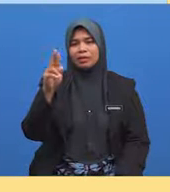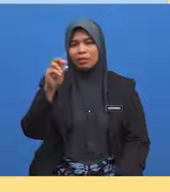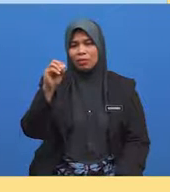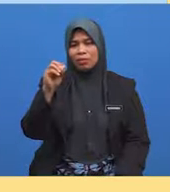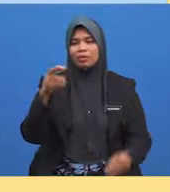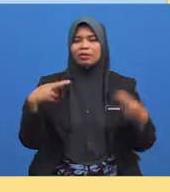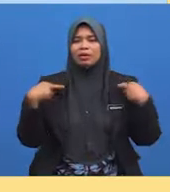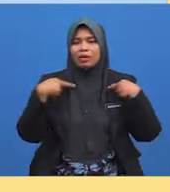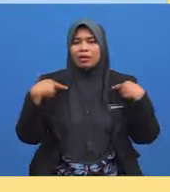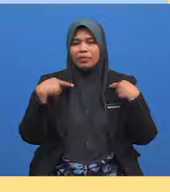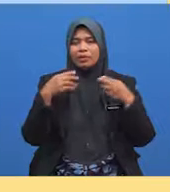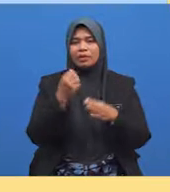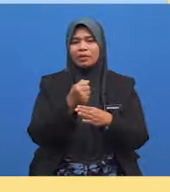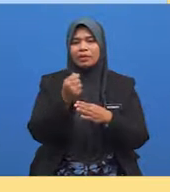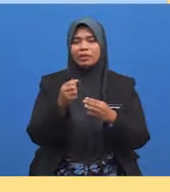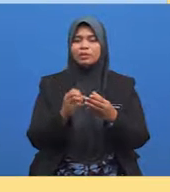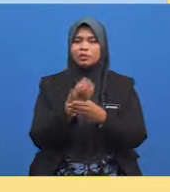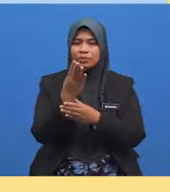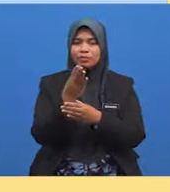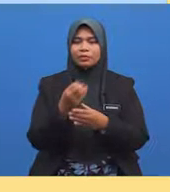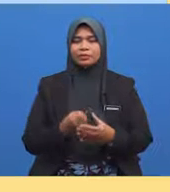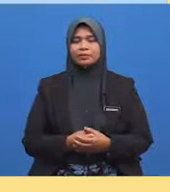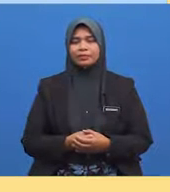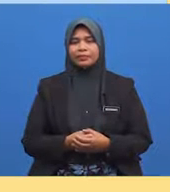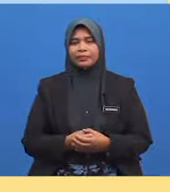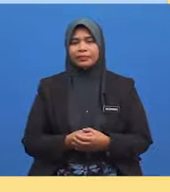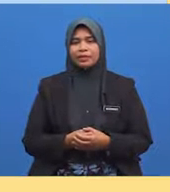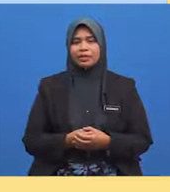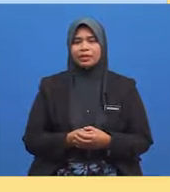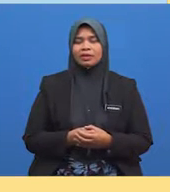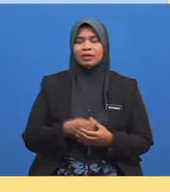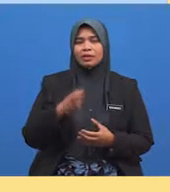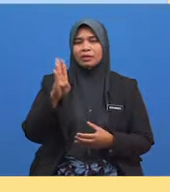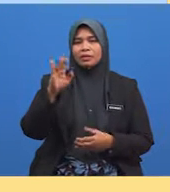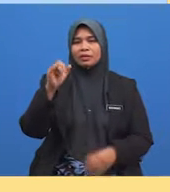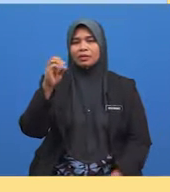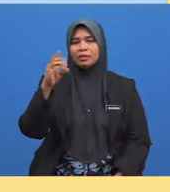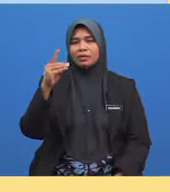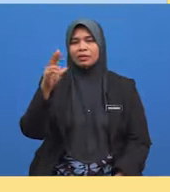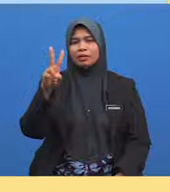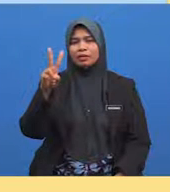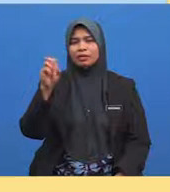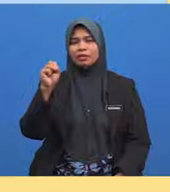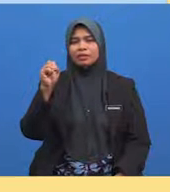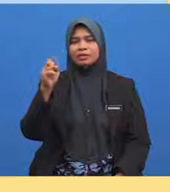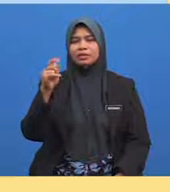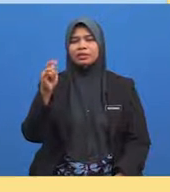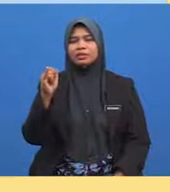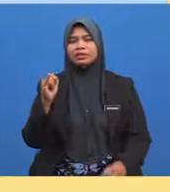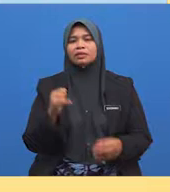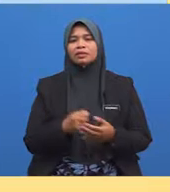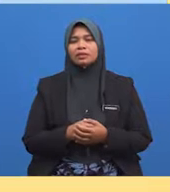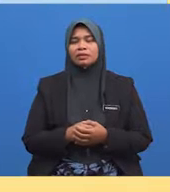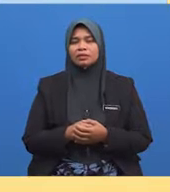haiwan atau tumbuhan. Biodiversity wujud akibat keberbagaian habitat dan